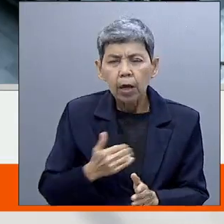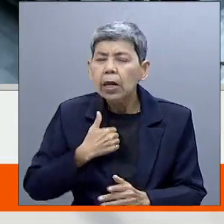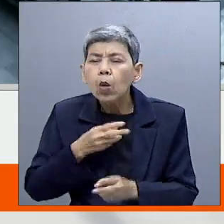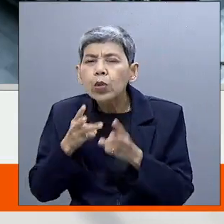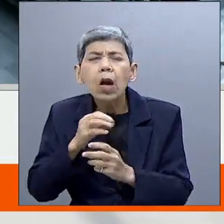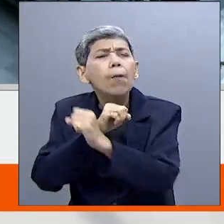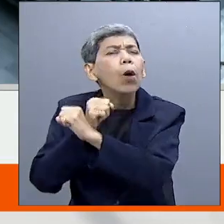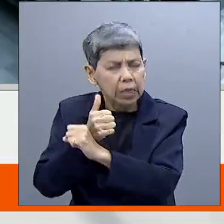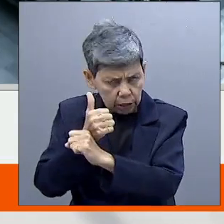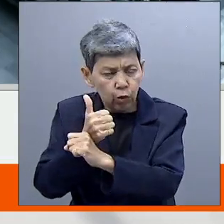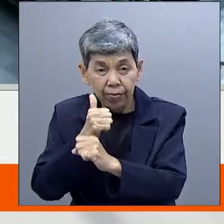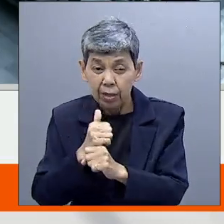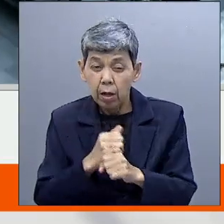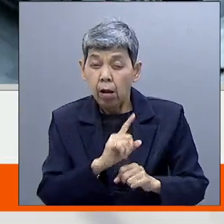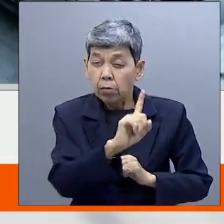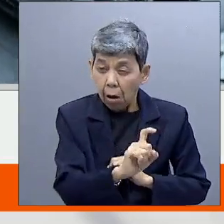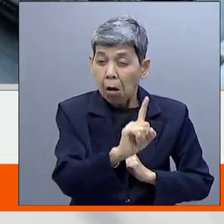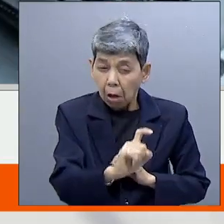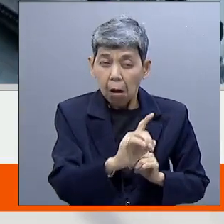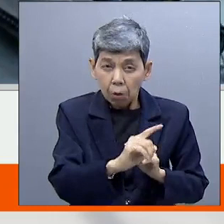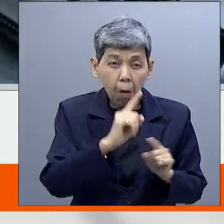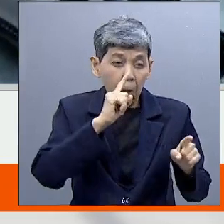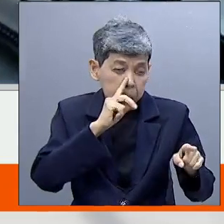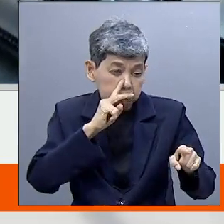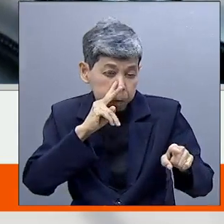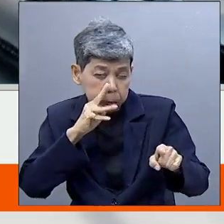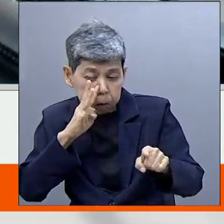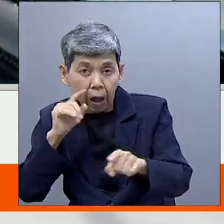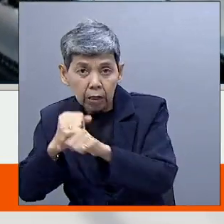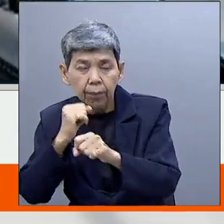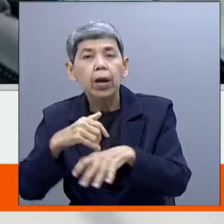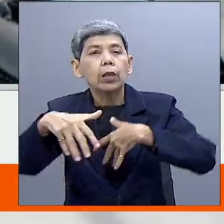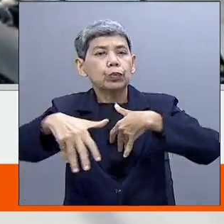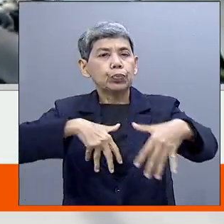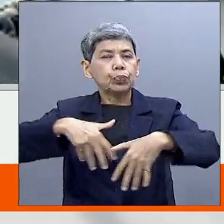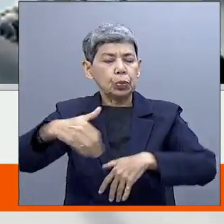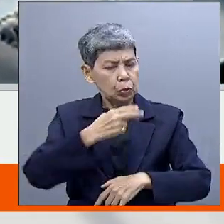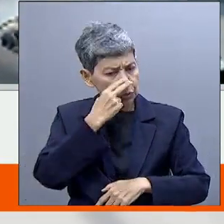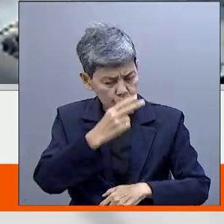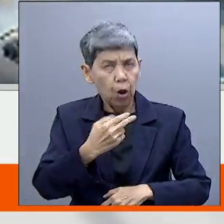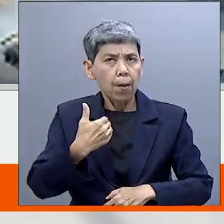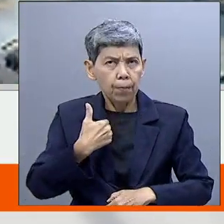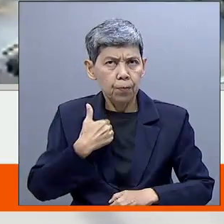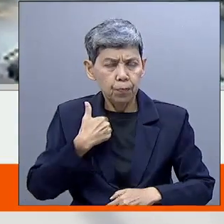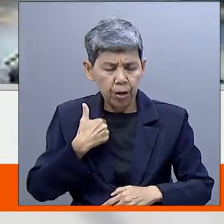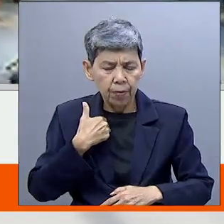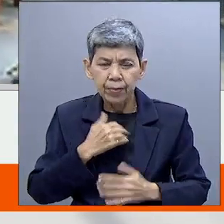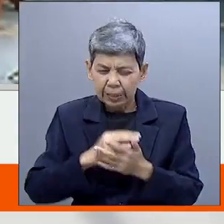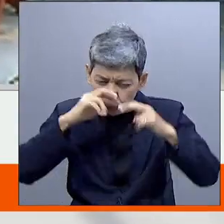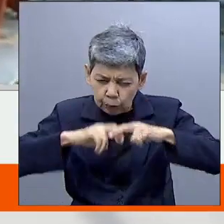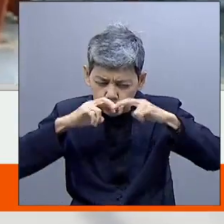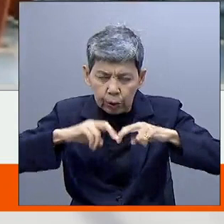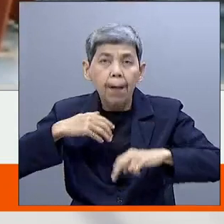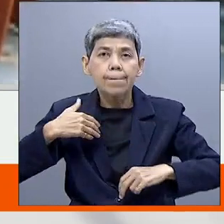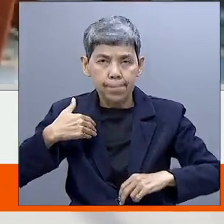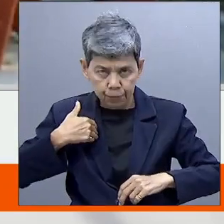แล้วเรื่องของฆาตกรรมต่อเนื่องเนี่ยเป็นปัญหาที่ทุกๆสังคมเขาให้ความสนใจและมีการศึกษาเยอะนะครับอย่างในอเมริก